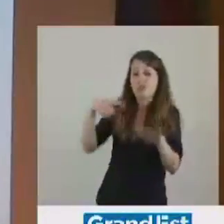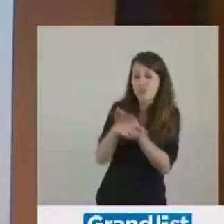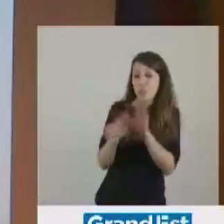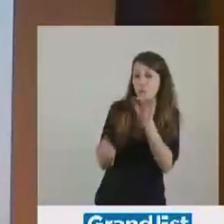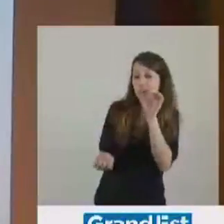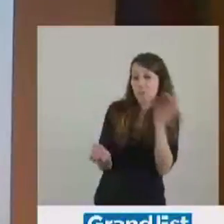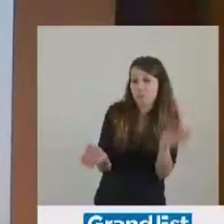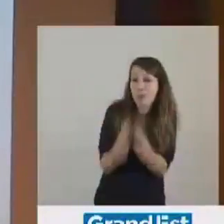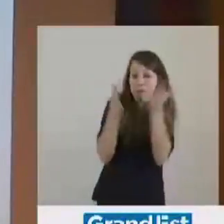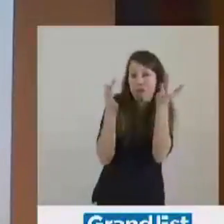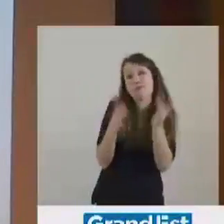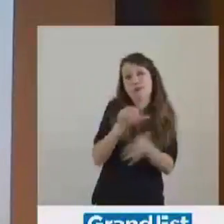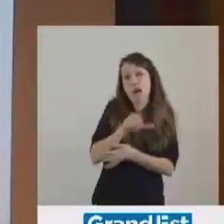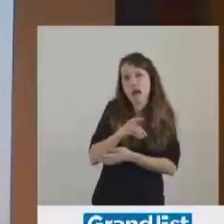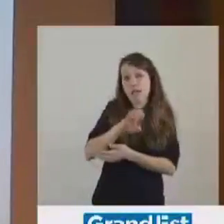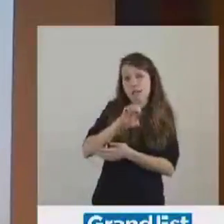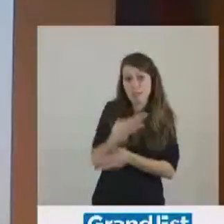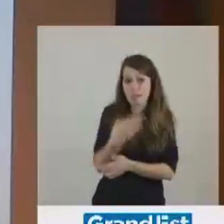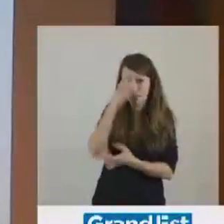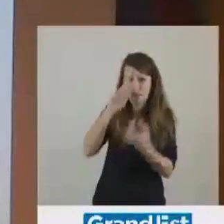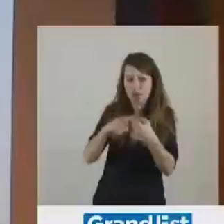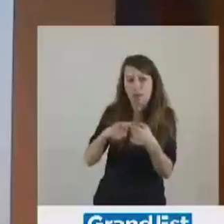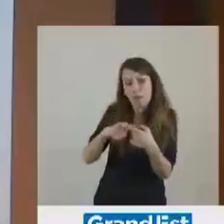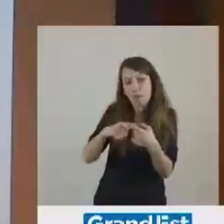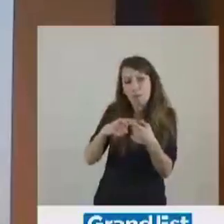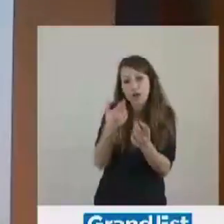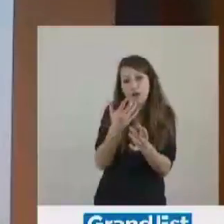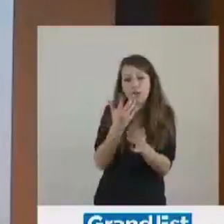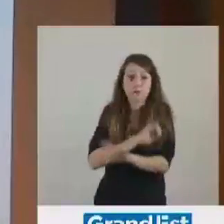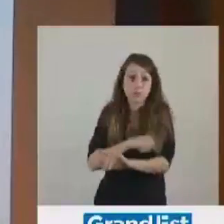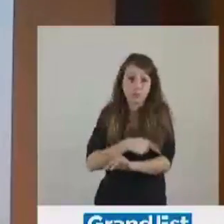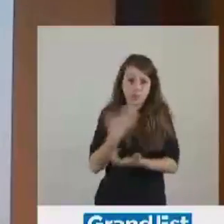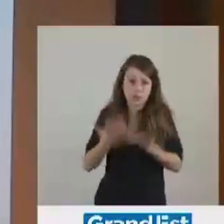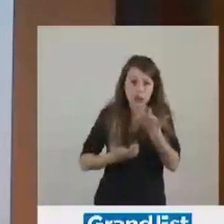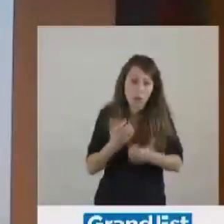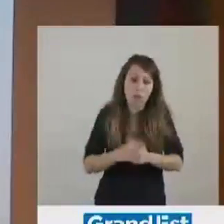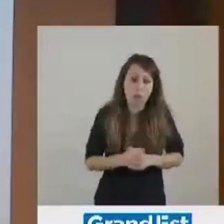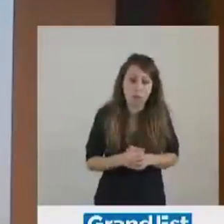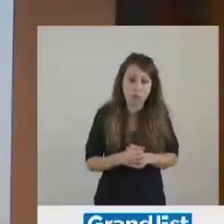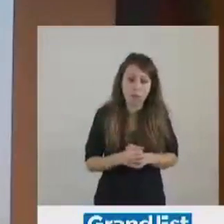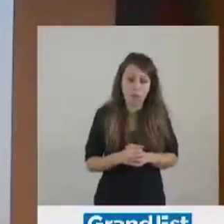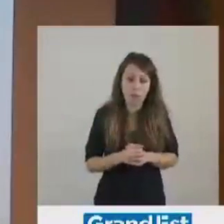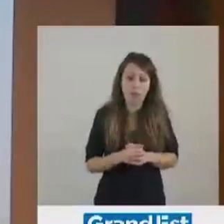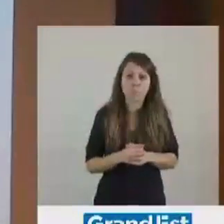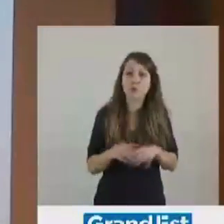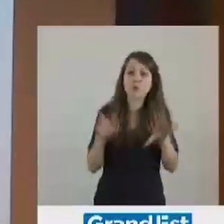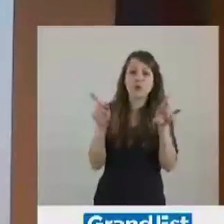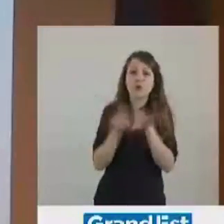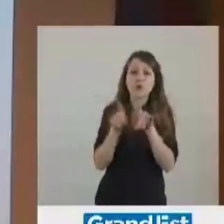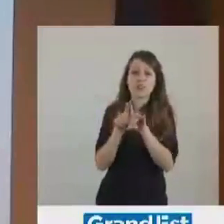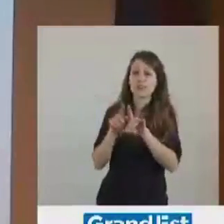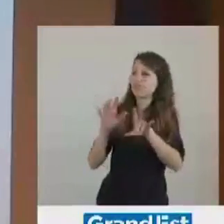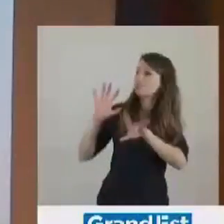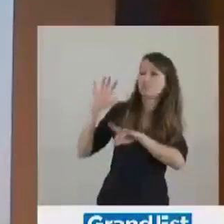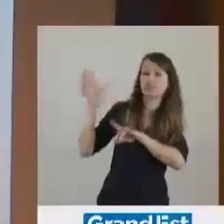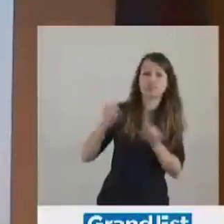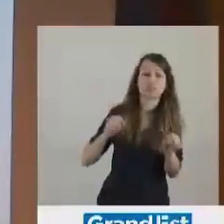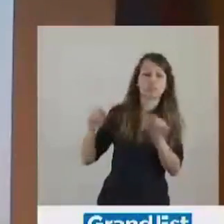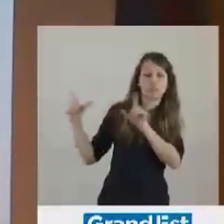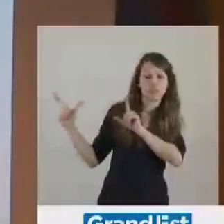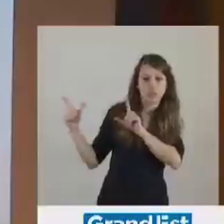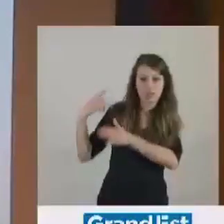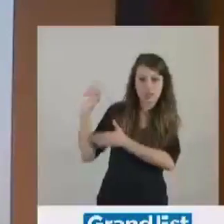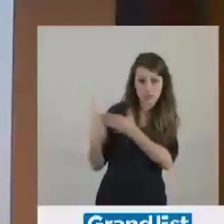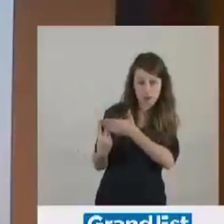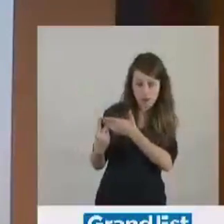fonds chaleur. Pour finir en beauté avec une petite fleur qui est affichée, au-delà du budget environnement, l'action de la région